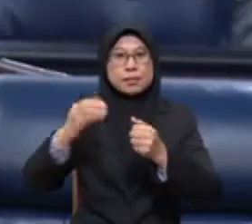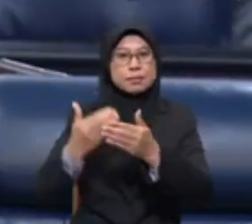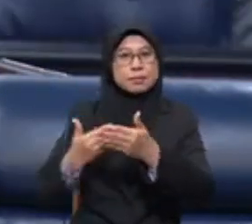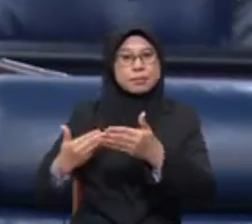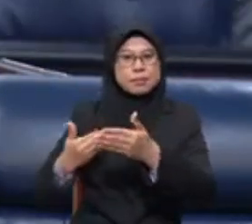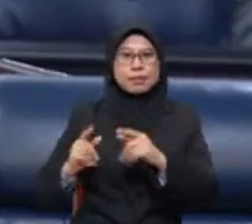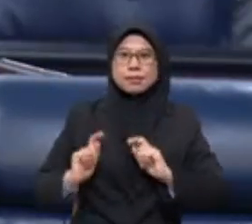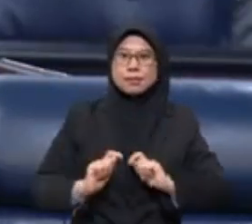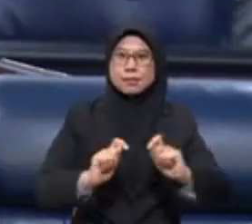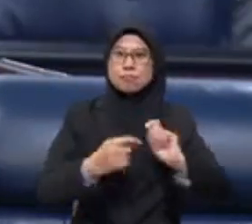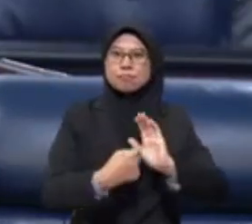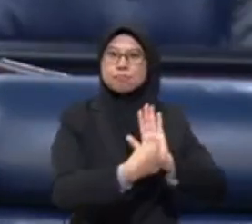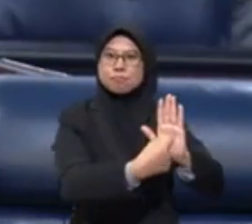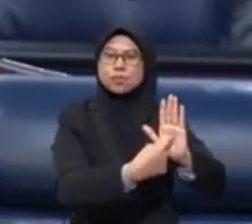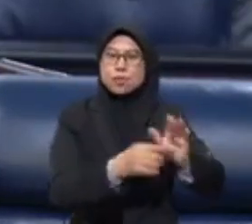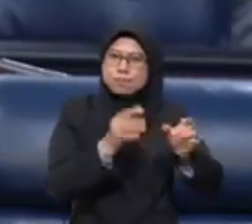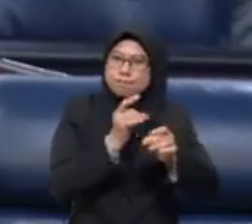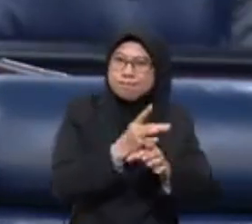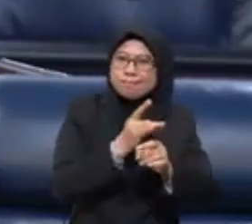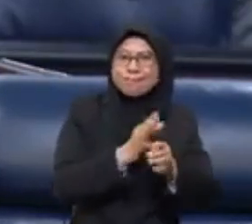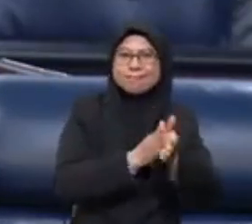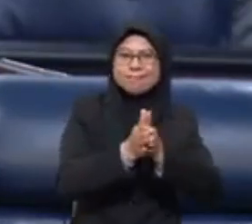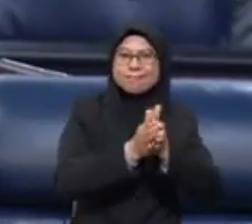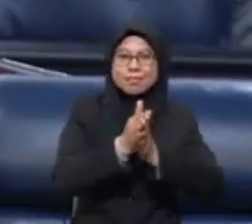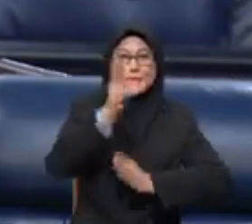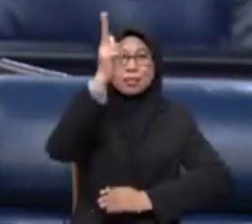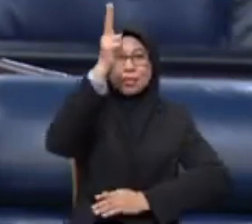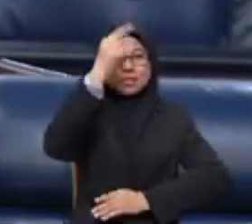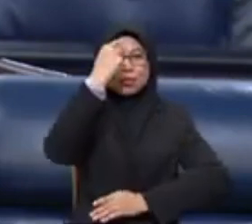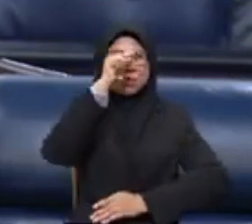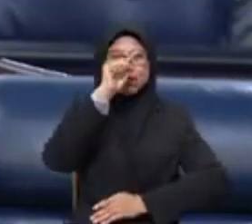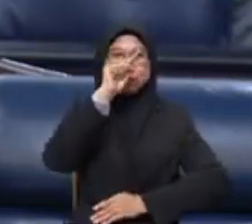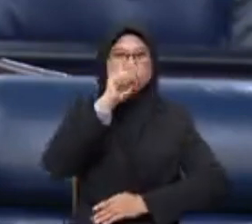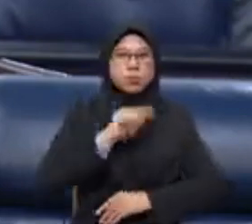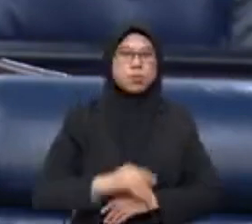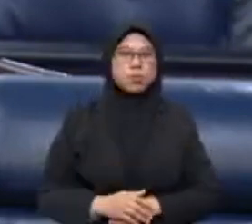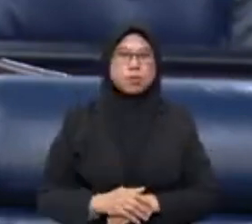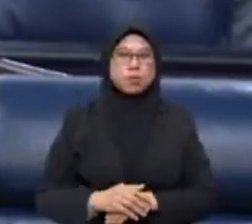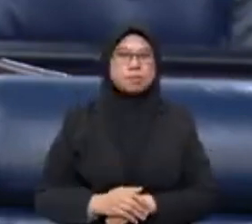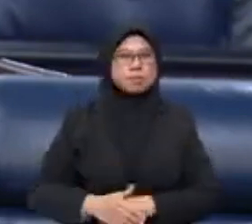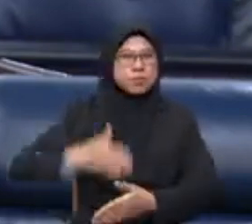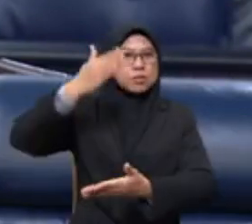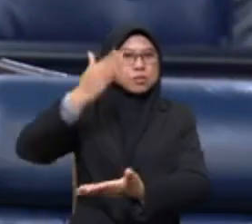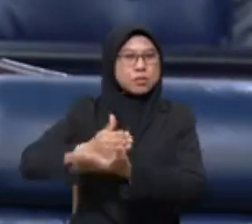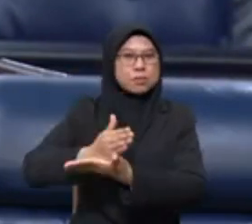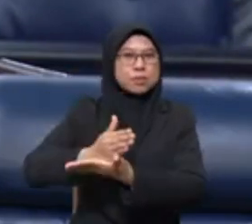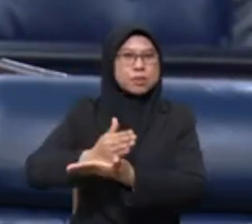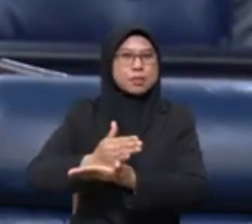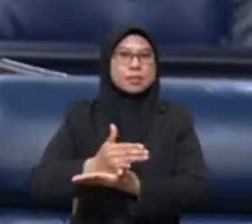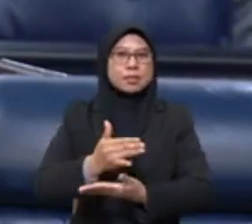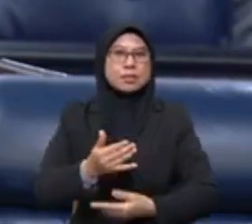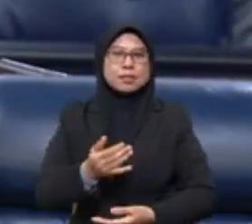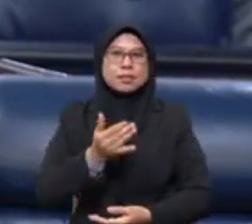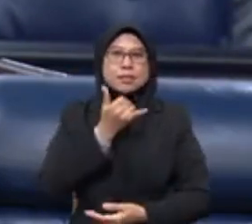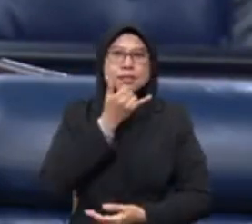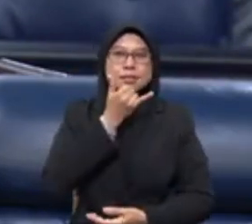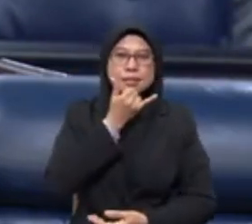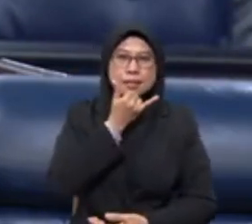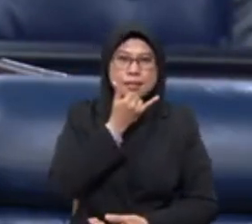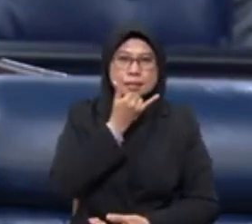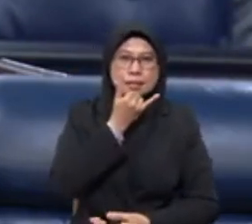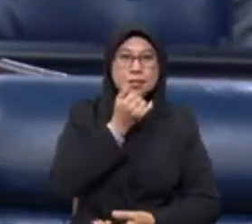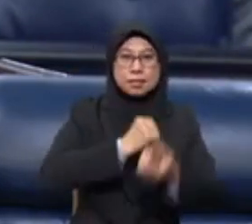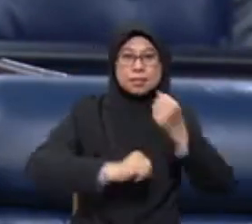ini bukan saja mencerminkan kesungguhan kerajaan untuk memerangi salah laku dan kecurangan yang berlaku di sektor awam,